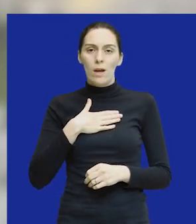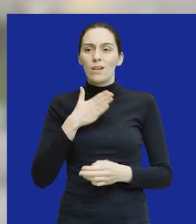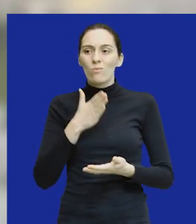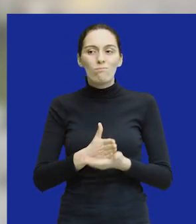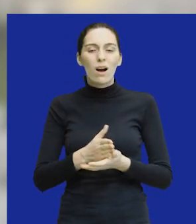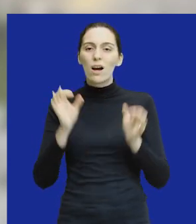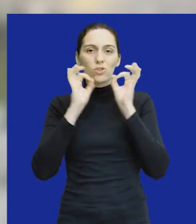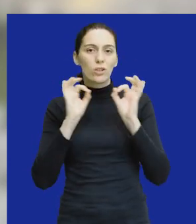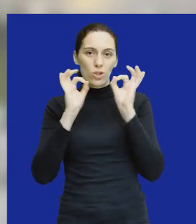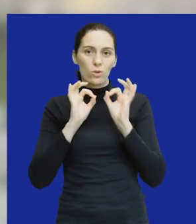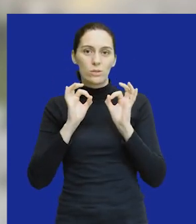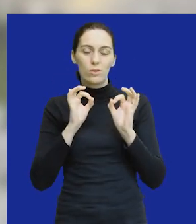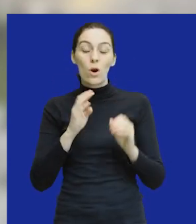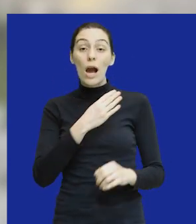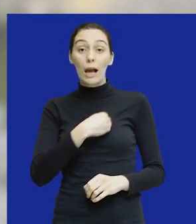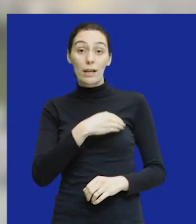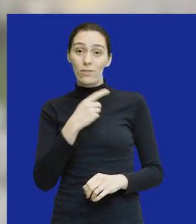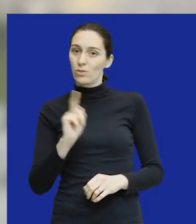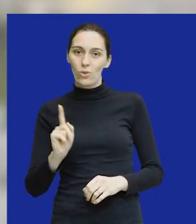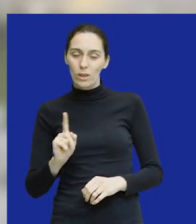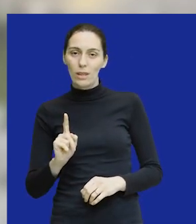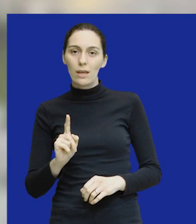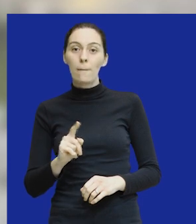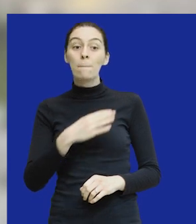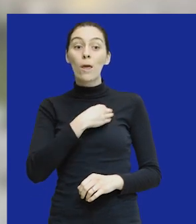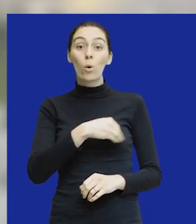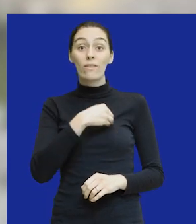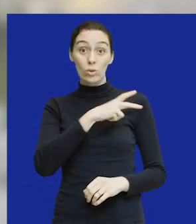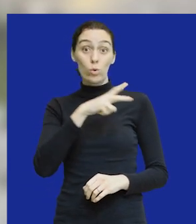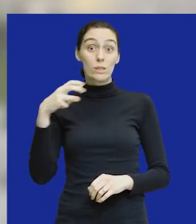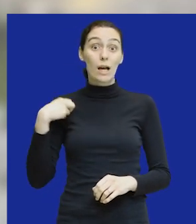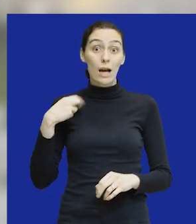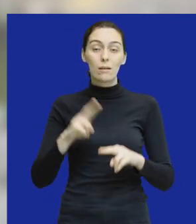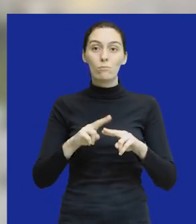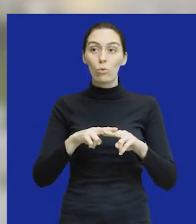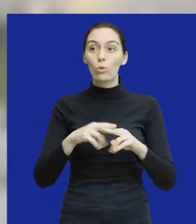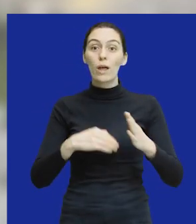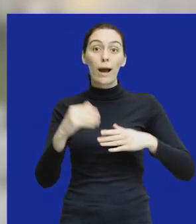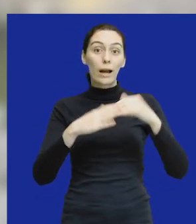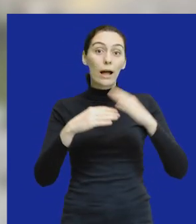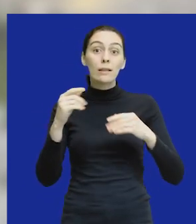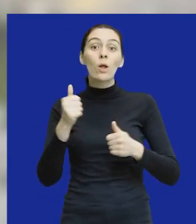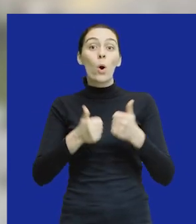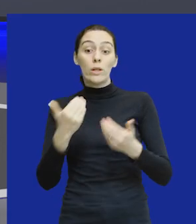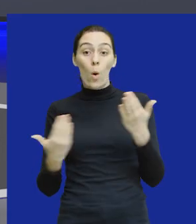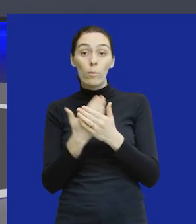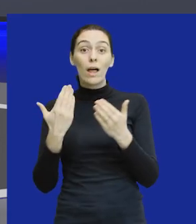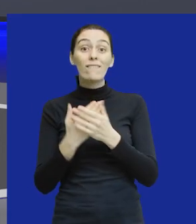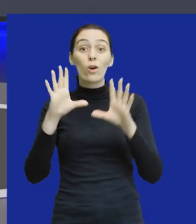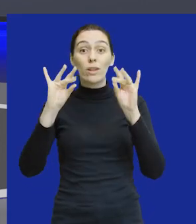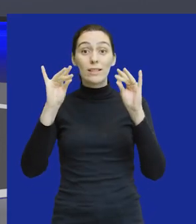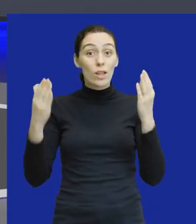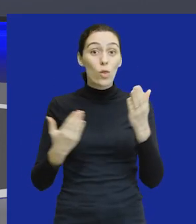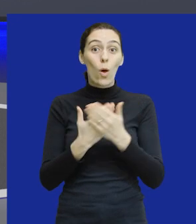ono ražalostilo. U Hrvatskoj nije tako, u Hrvatskoj koliko čujem, evo sada u Zagrebu gradit će se ili obnavlja 10 novih crkava, tako